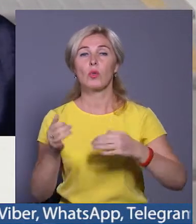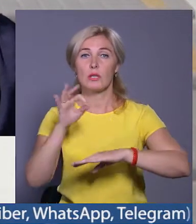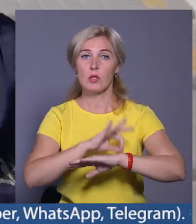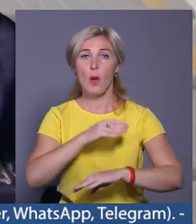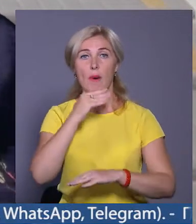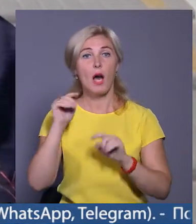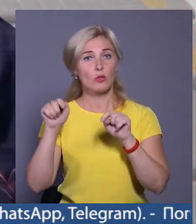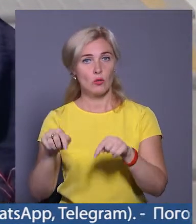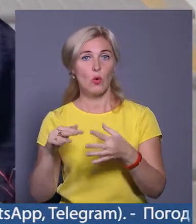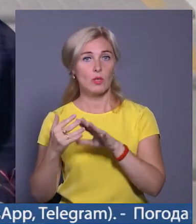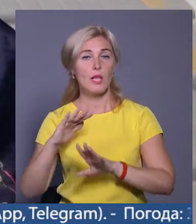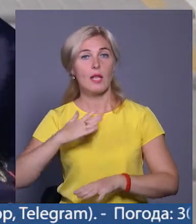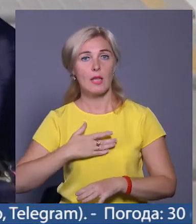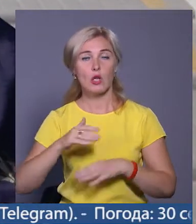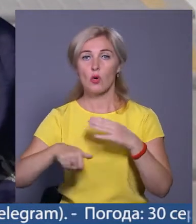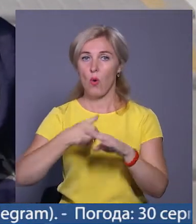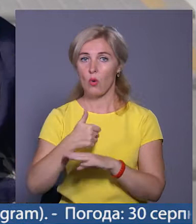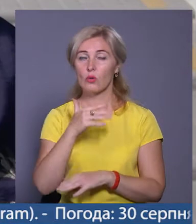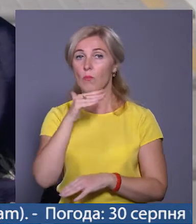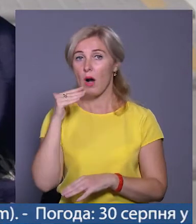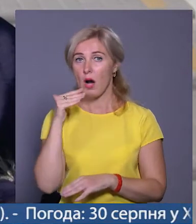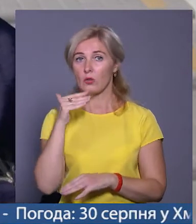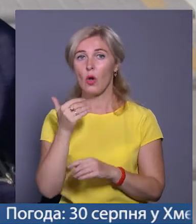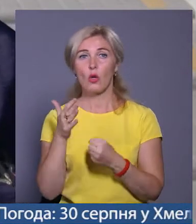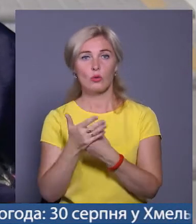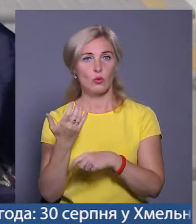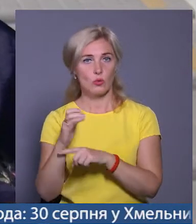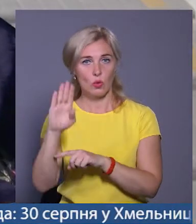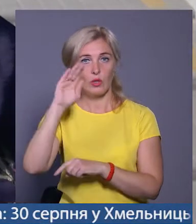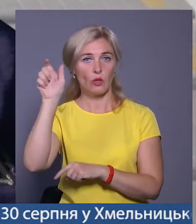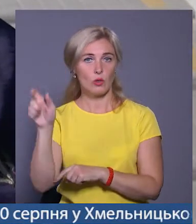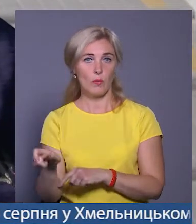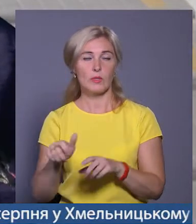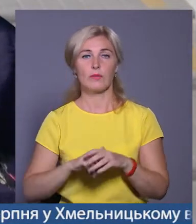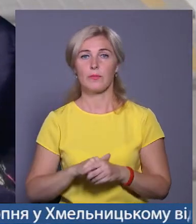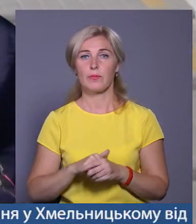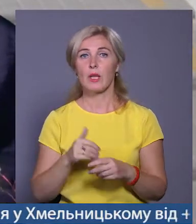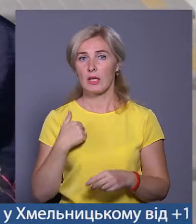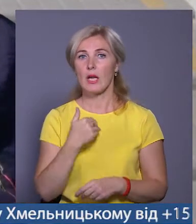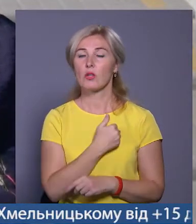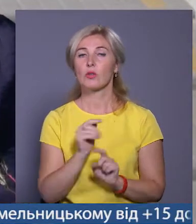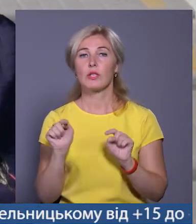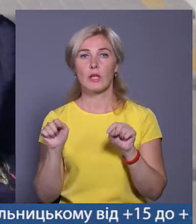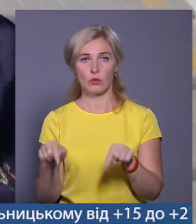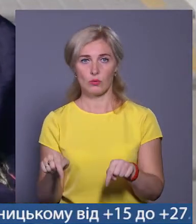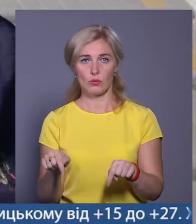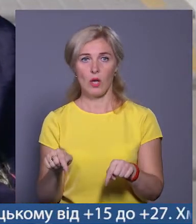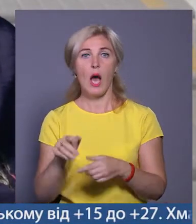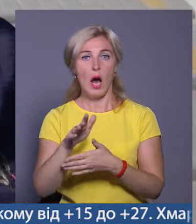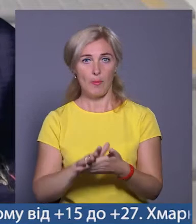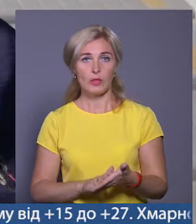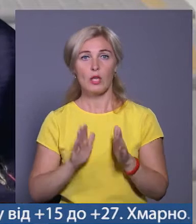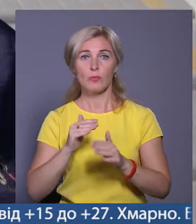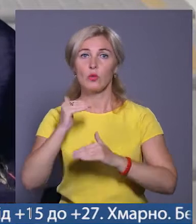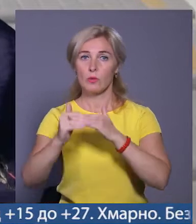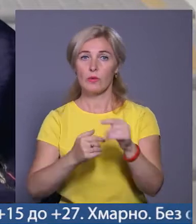Багато з цього села, з нашого округу, багато. До сотні хлопців. І я захотіла тут. А подальше будемо